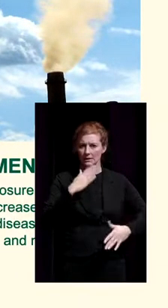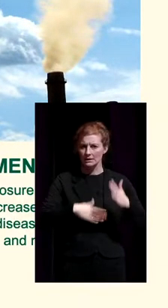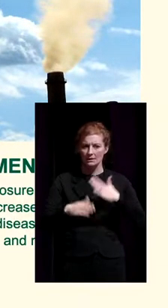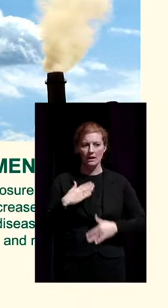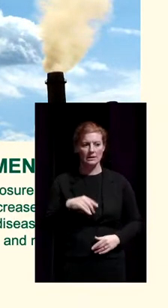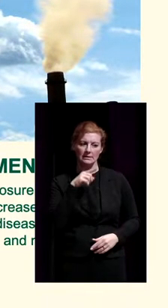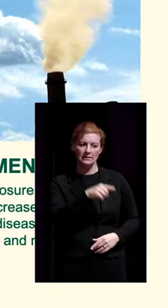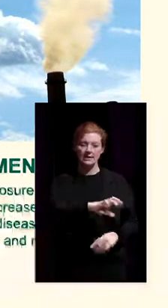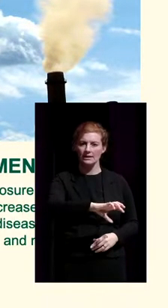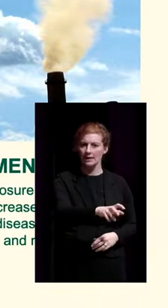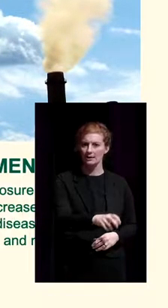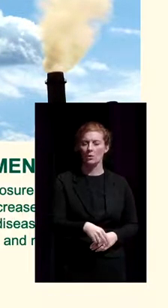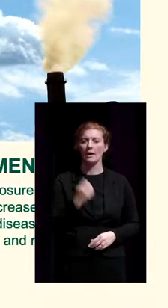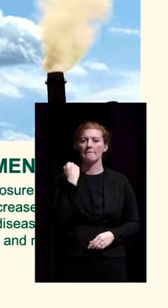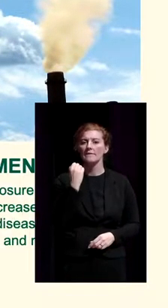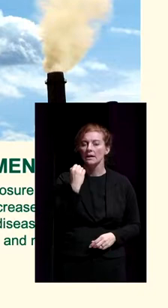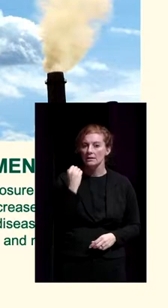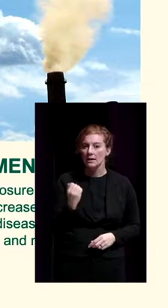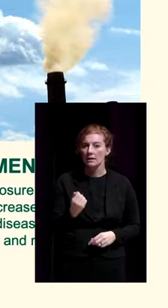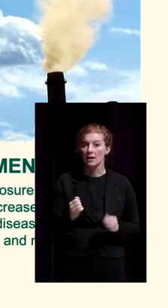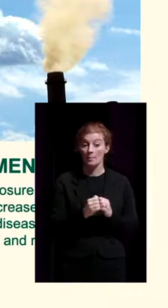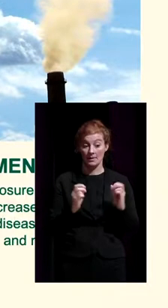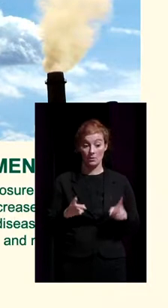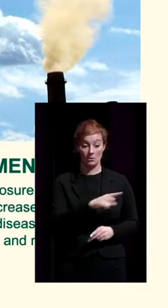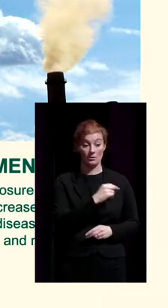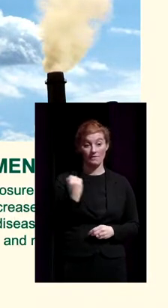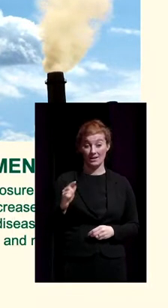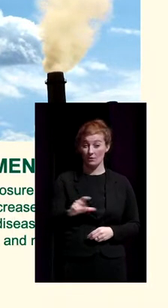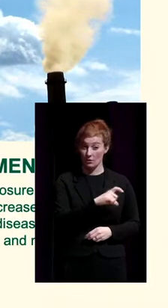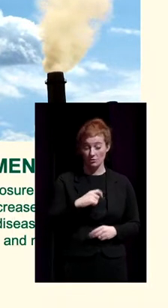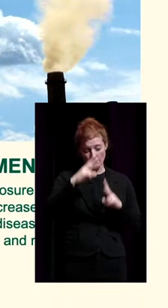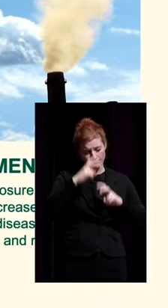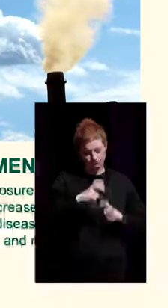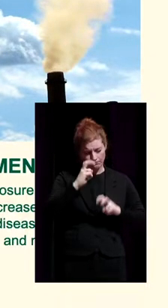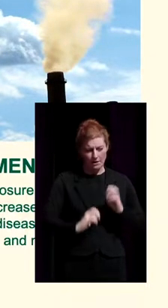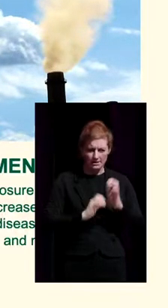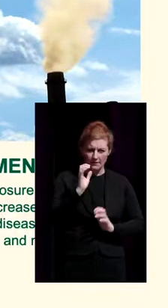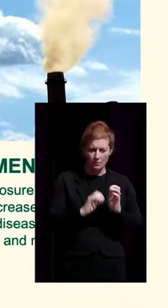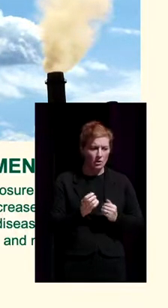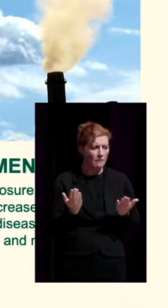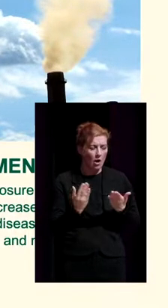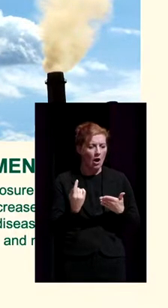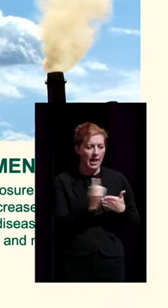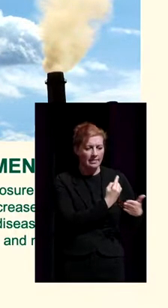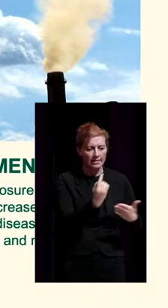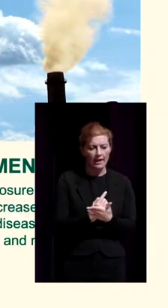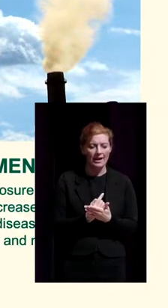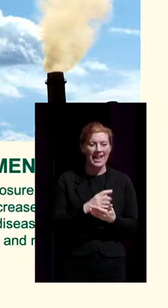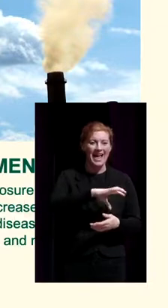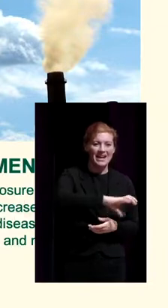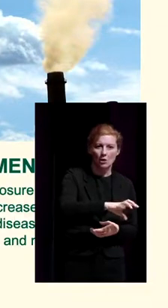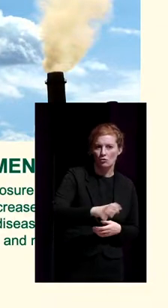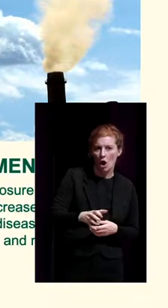sektorn är så viktig. Men det är också viktigt för alla oss som tittar på de här siffrorna att också titta vad som händer regionalt och i länder, för det